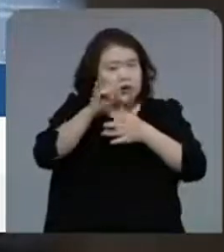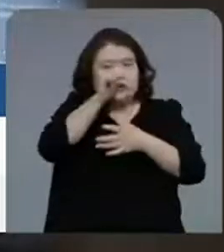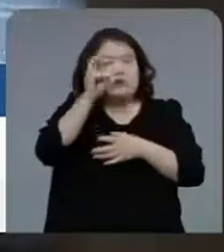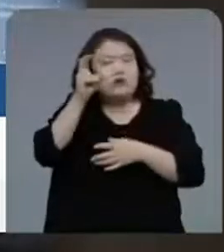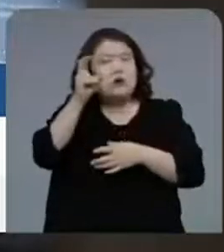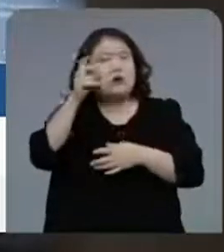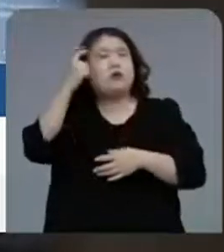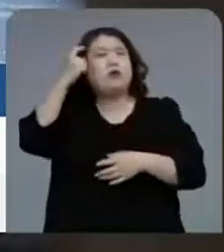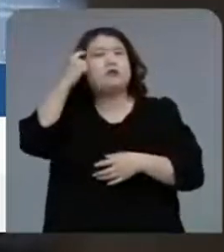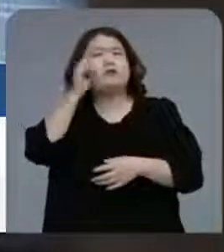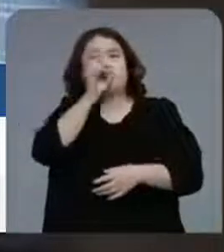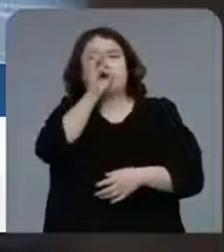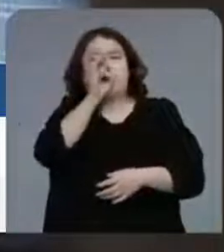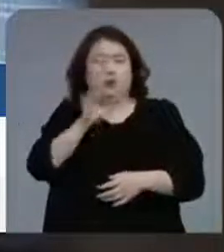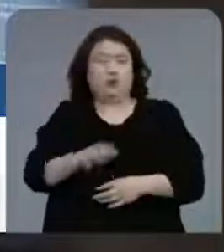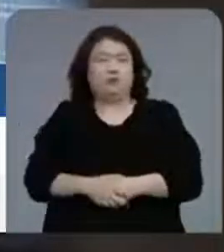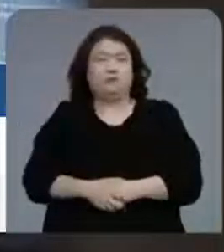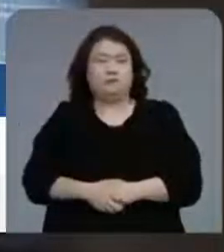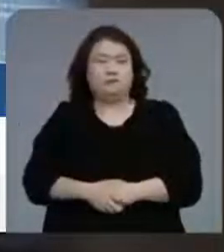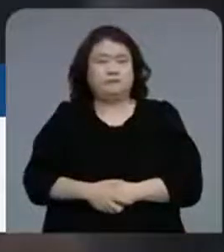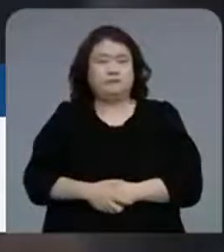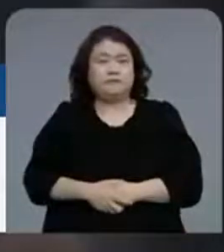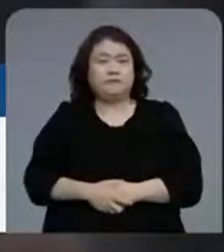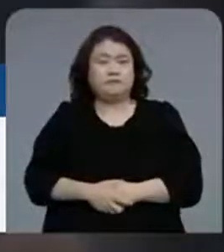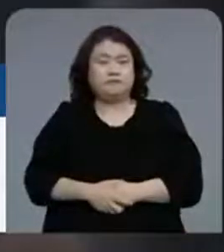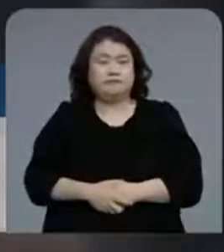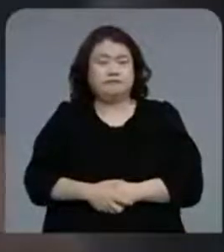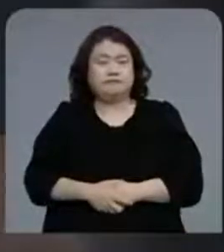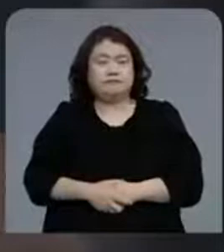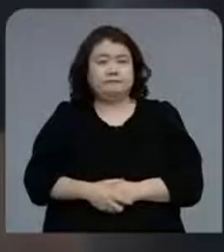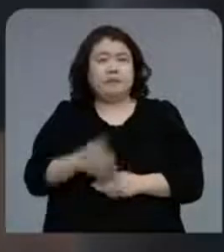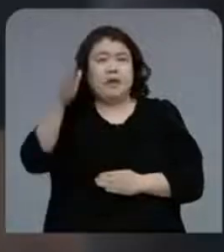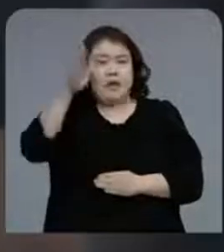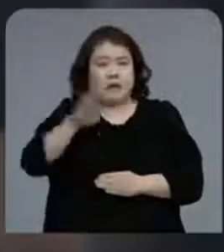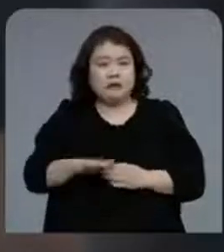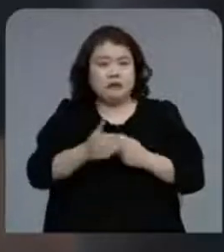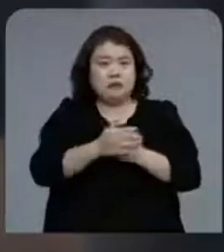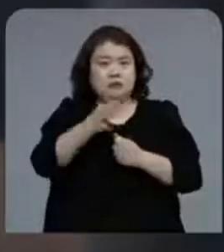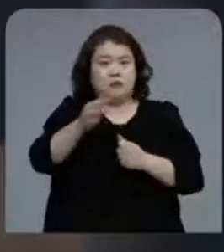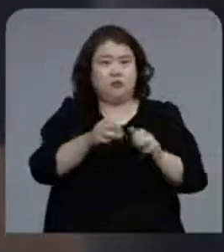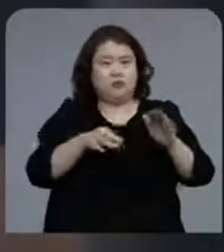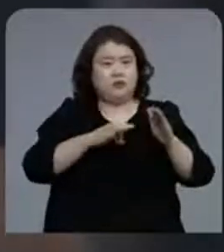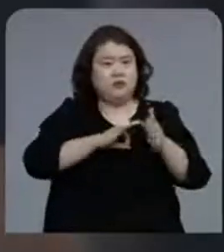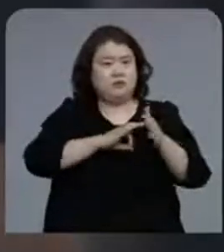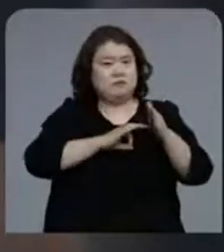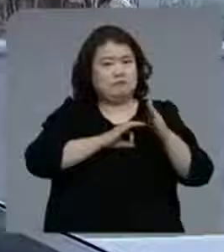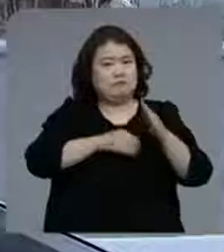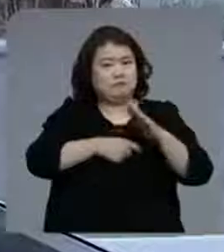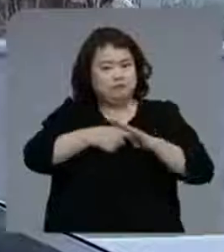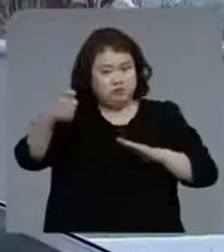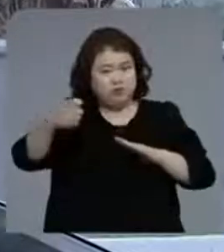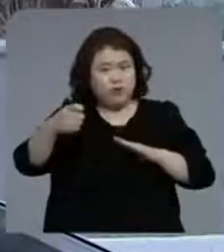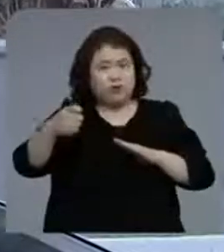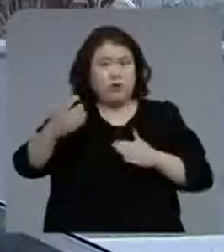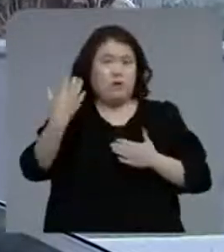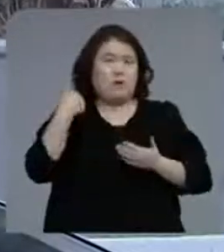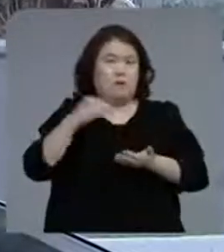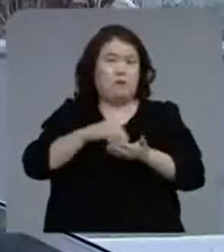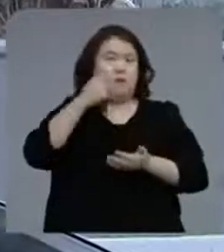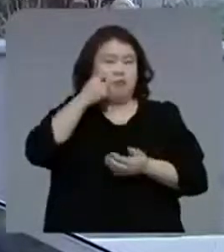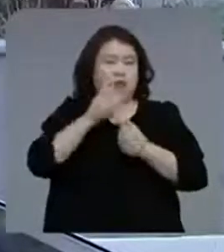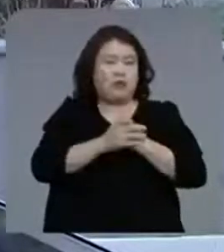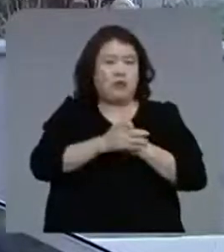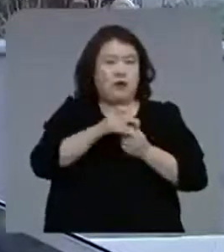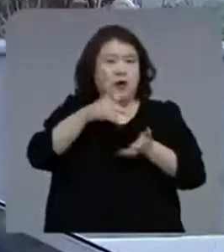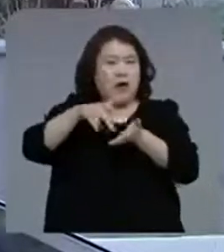있을 거라고는 차마 미처 생각을 못했던 것 같습니다. 하지만 빠져나간 돈을 돌려받을 수 없었습니다. 게임 회사인